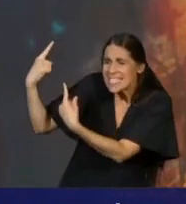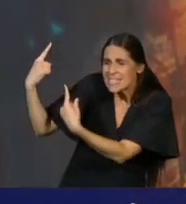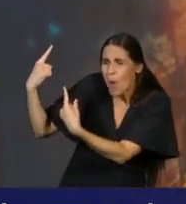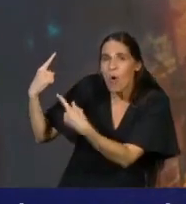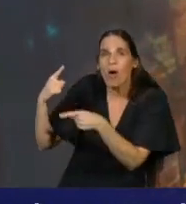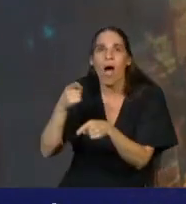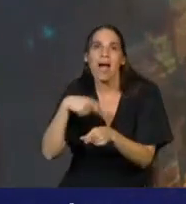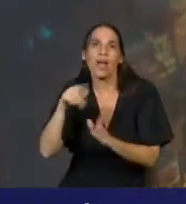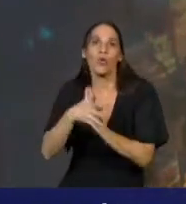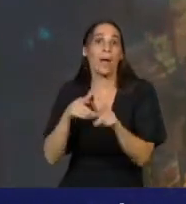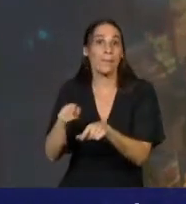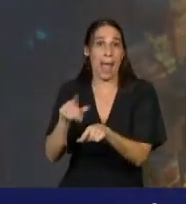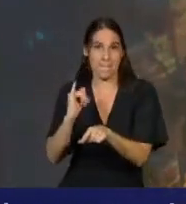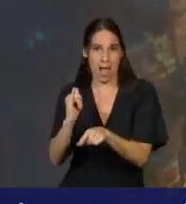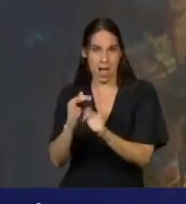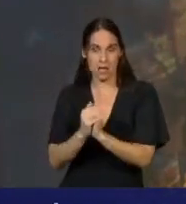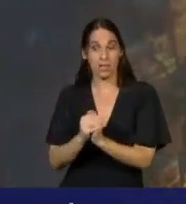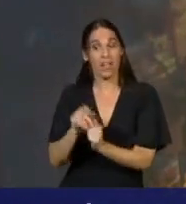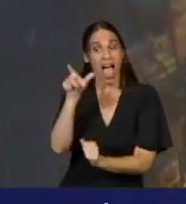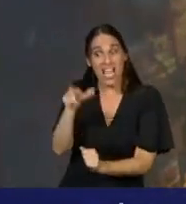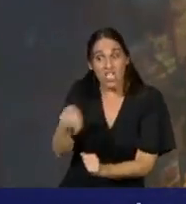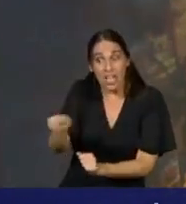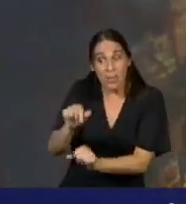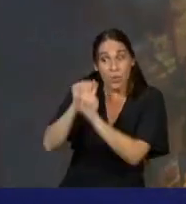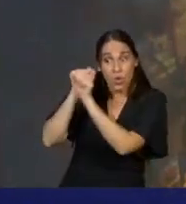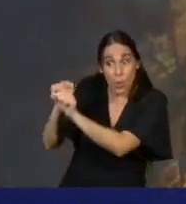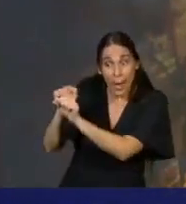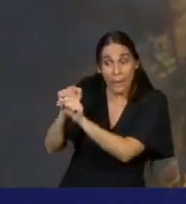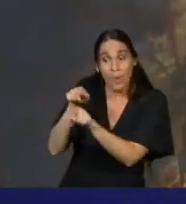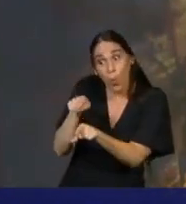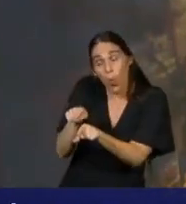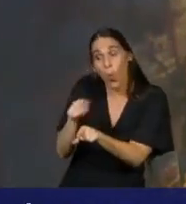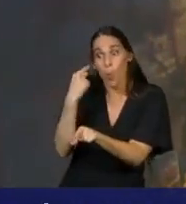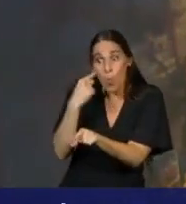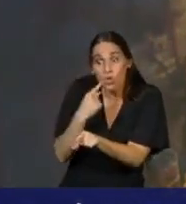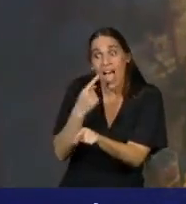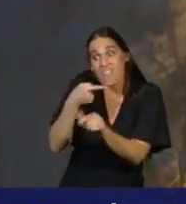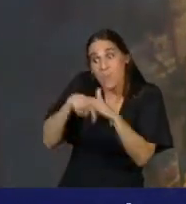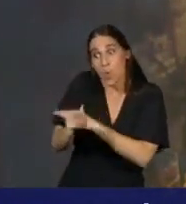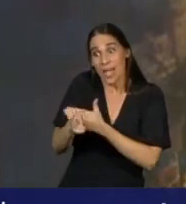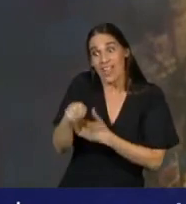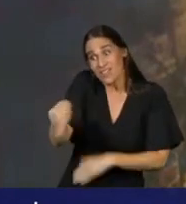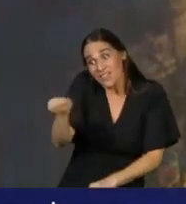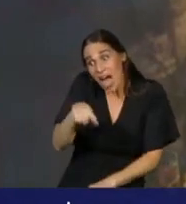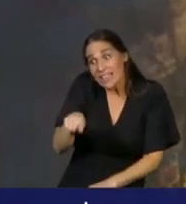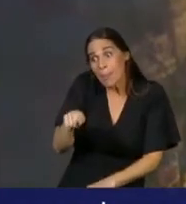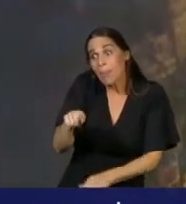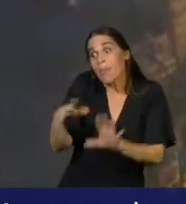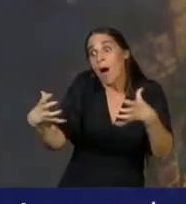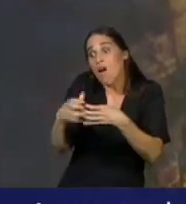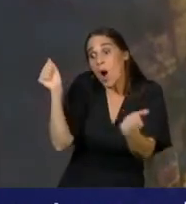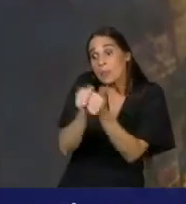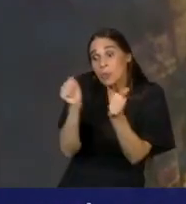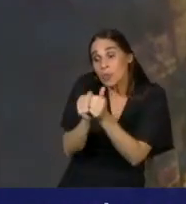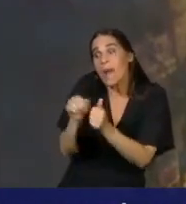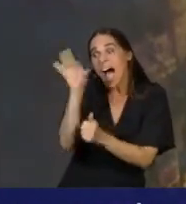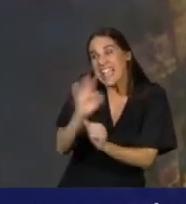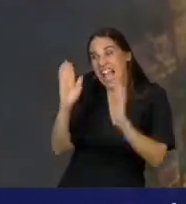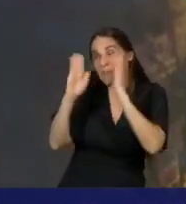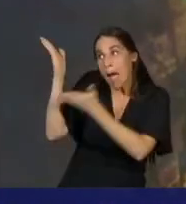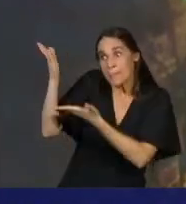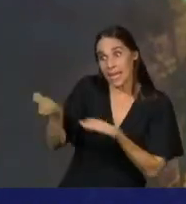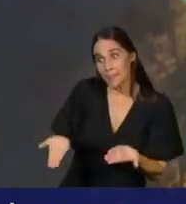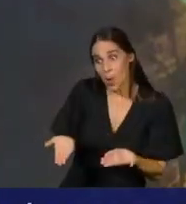אנחנו בעצם אומרים להם ככה, האיש שבו אתם תומכים, הוא פשוט פושע ובוגד, ואתם חבורת מטומטמים שעדיין מאמינים